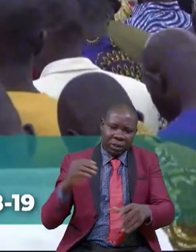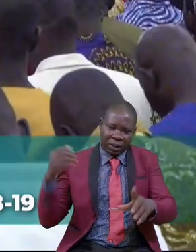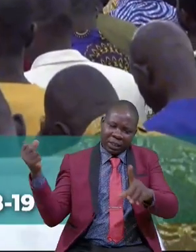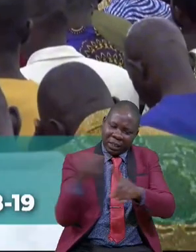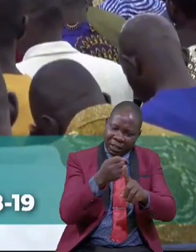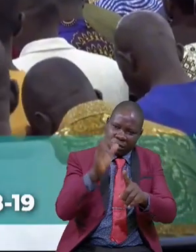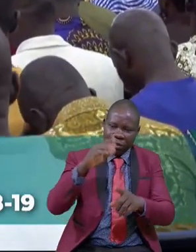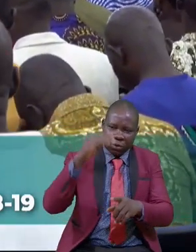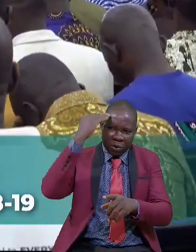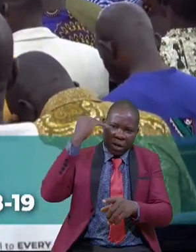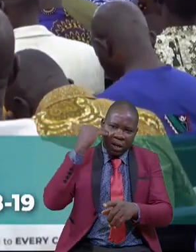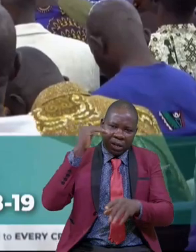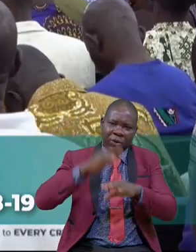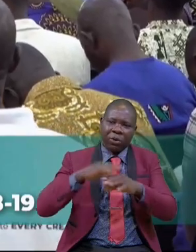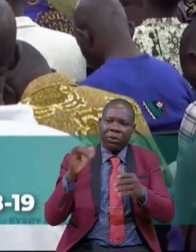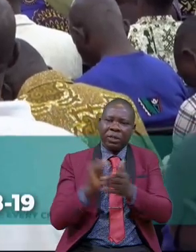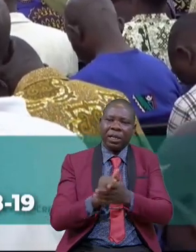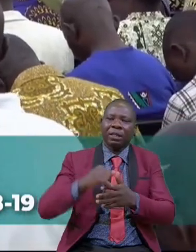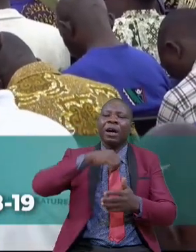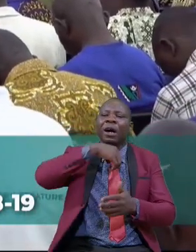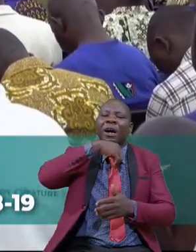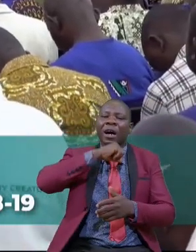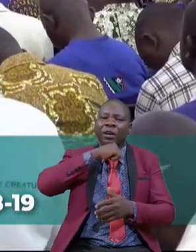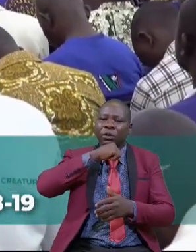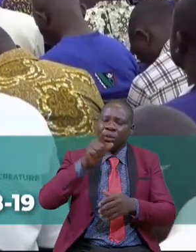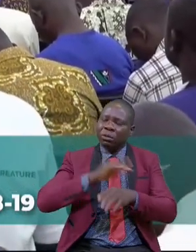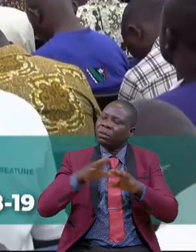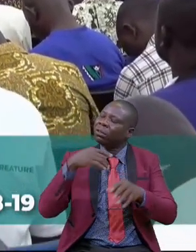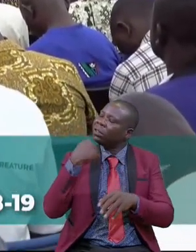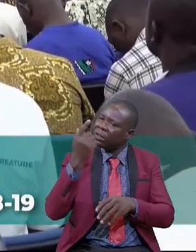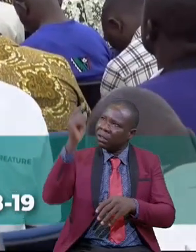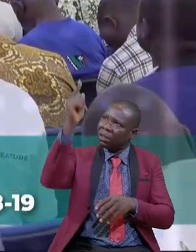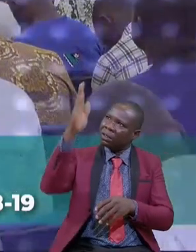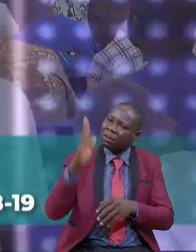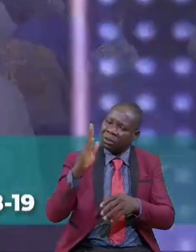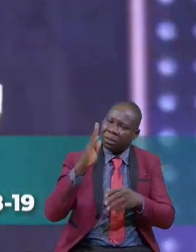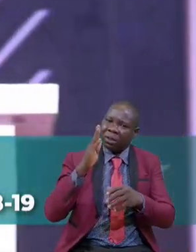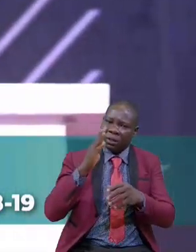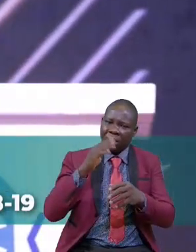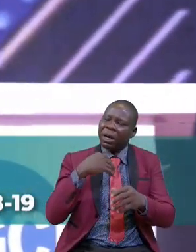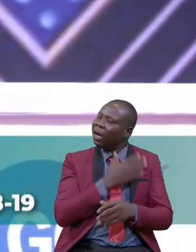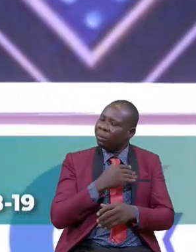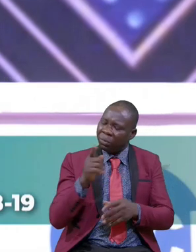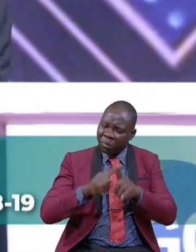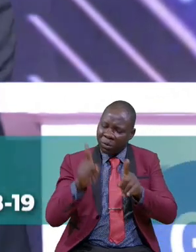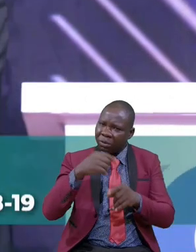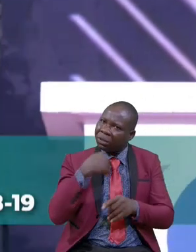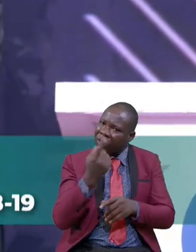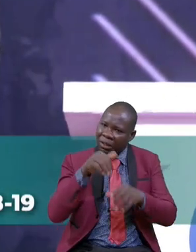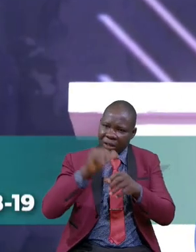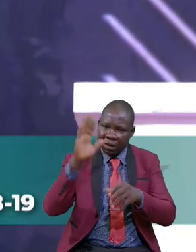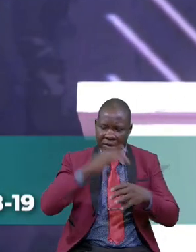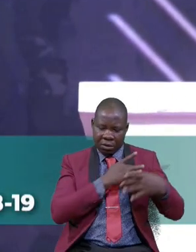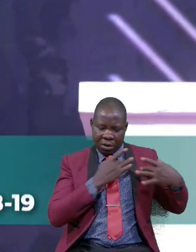And you don't talk, you don't tu ne parles pas, tu ne dis pas directement à Dieu, mais dans ton cœur, moi je